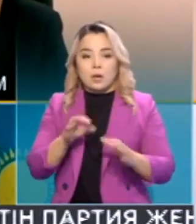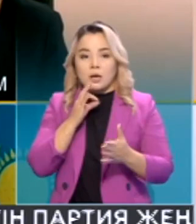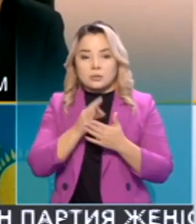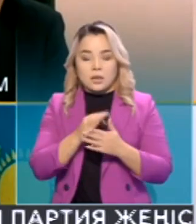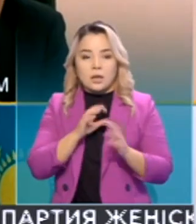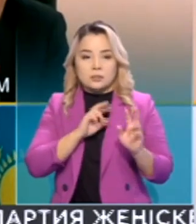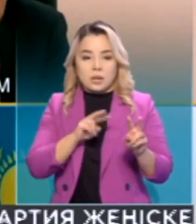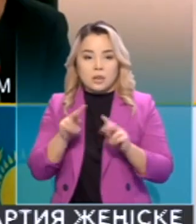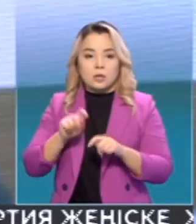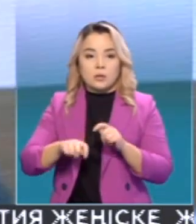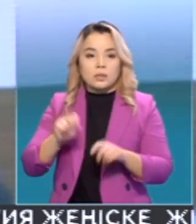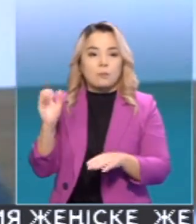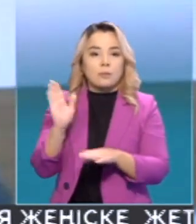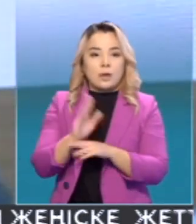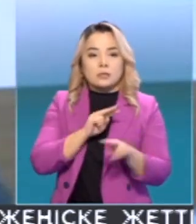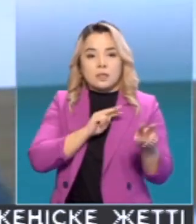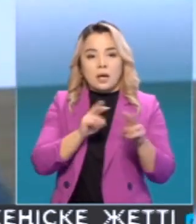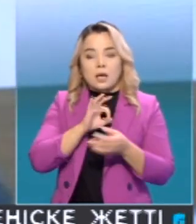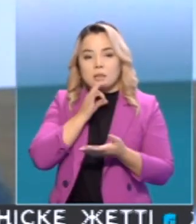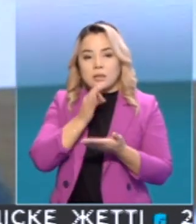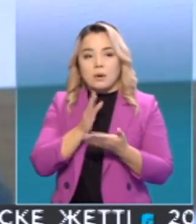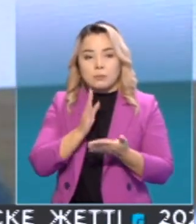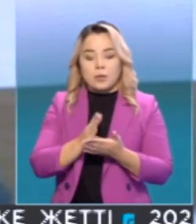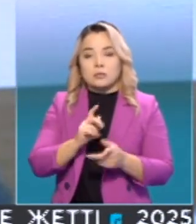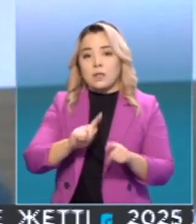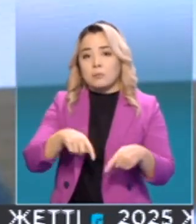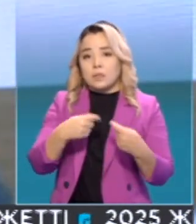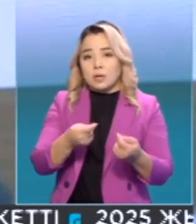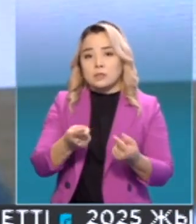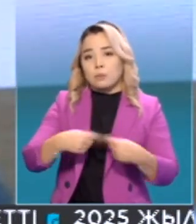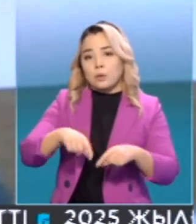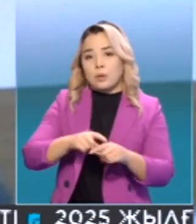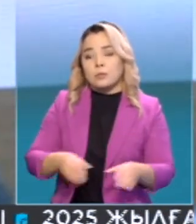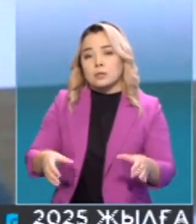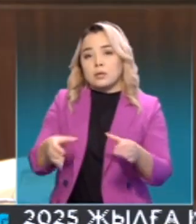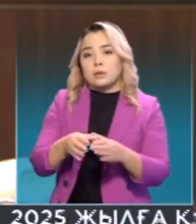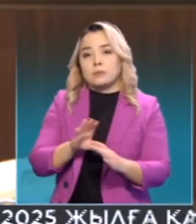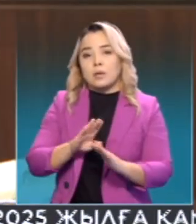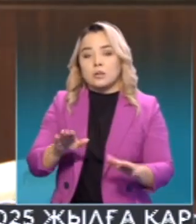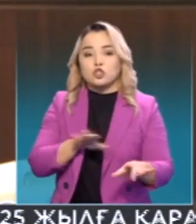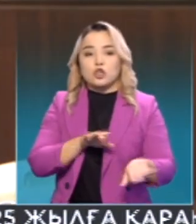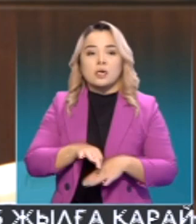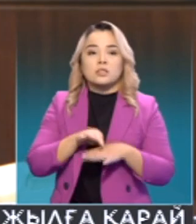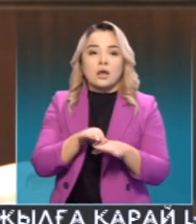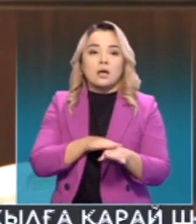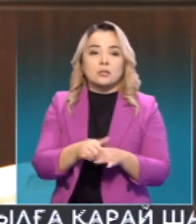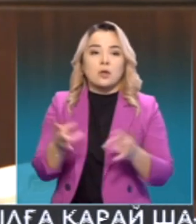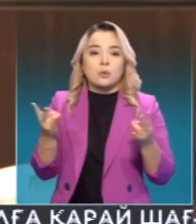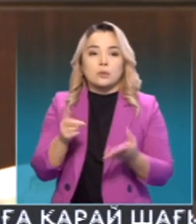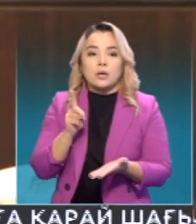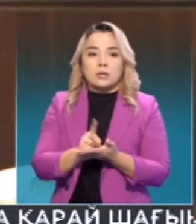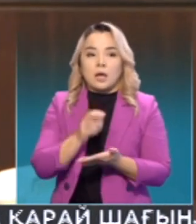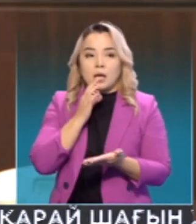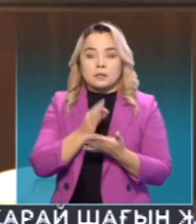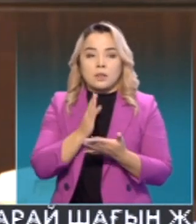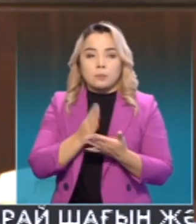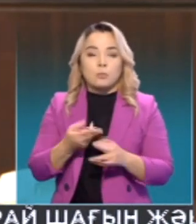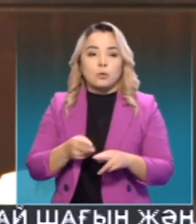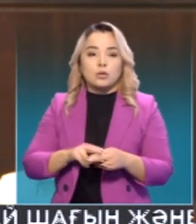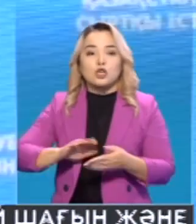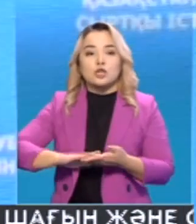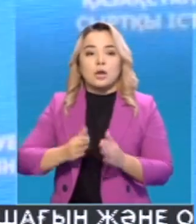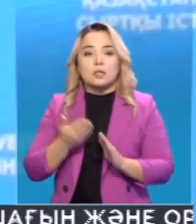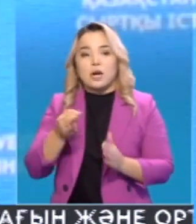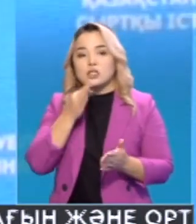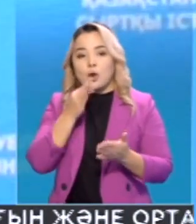бақылауды тапсырды. Ол елге келіп жатқан мигранттардың бір жерге шоғырланбауы үшін қажетті шаралар қабылдау қажет дейді. Мұндай жағдай болмас